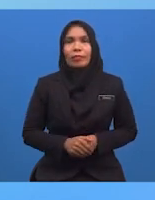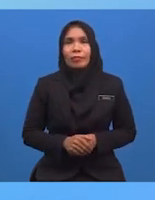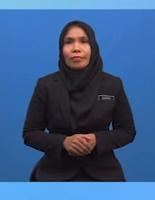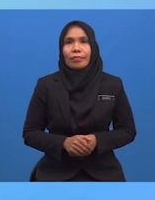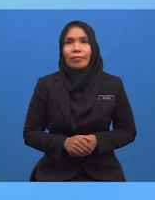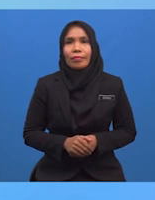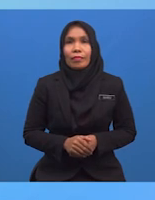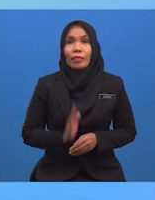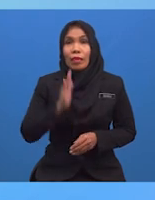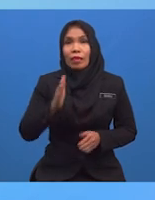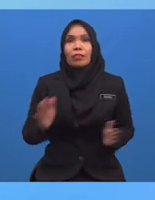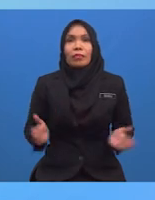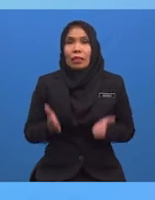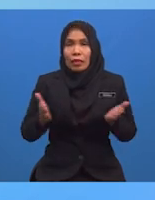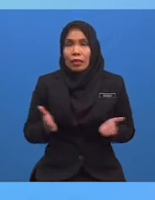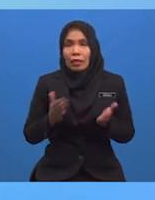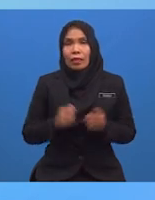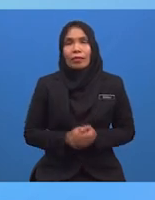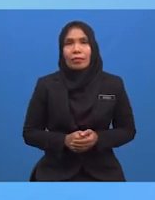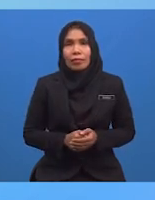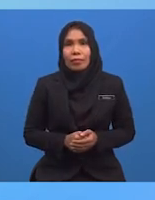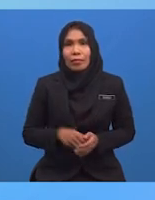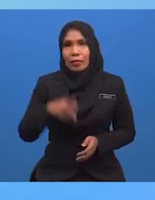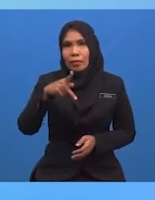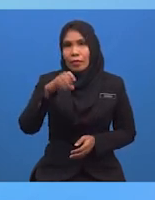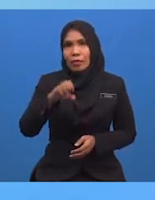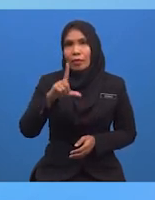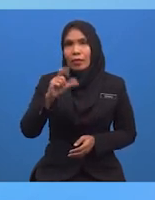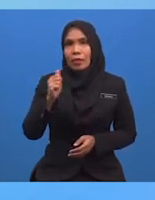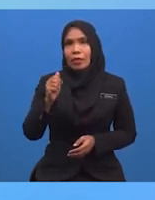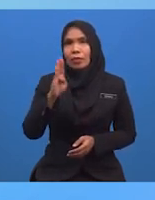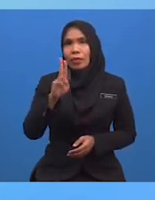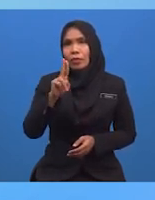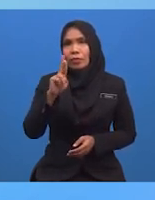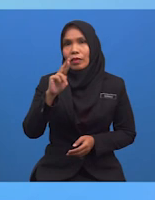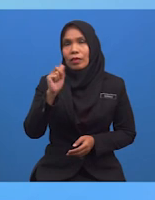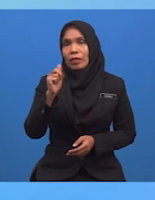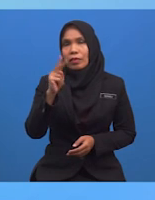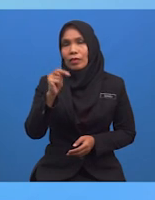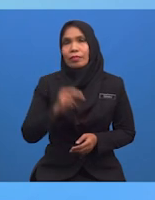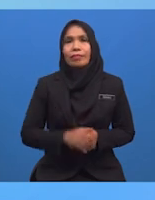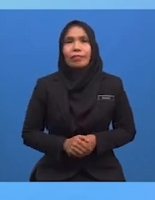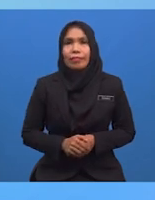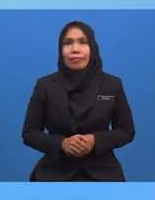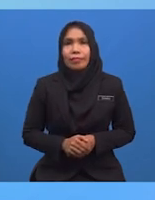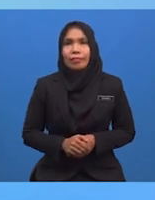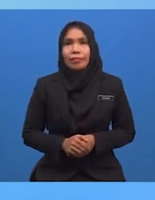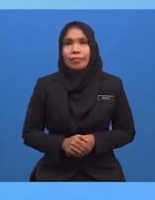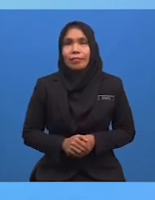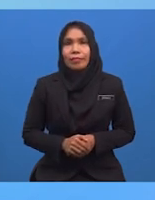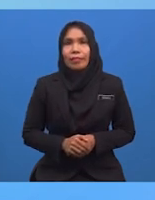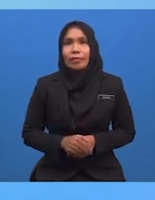pelaburan dan pertumbuhan ekonomi. Ia terjadi apabila kenaikan harga umum